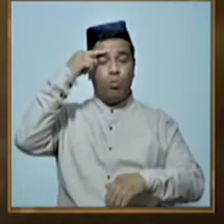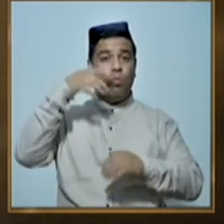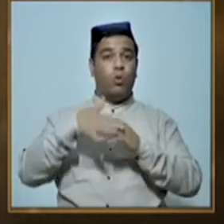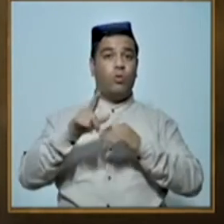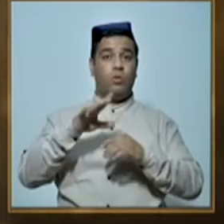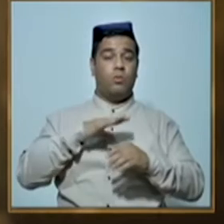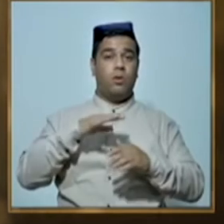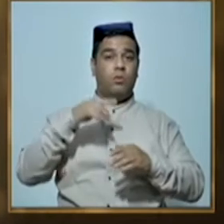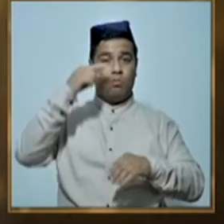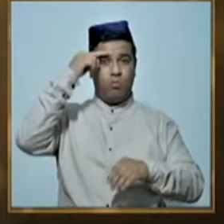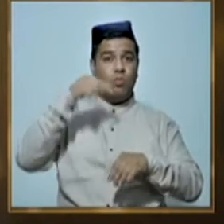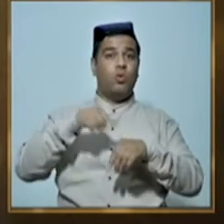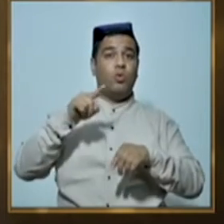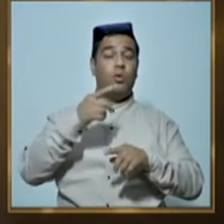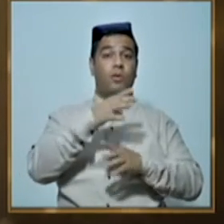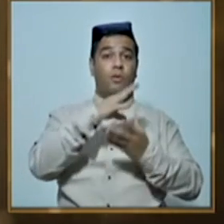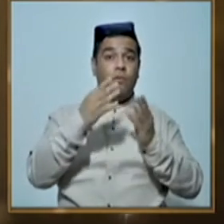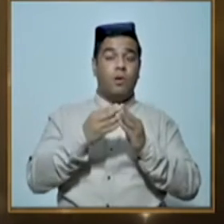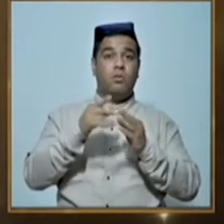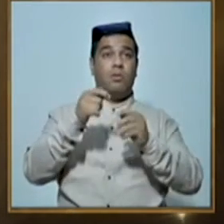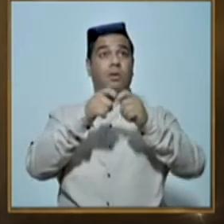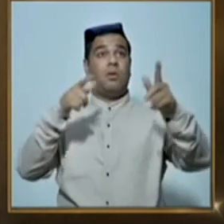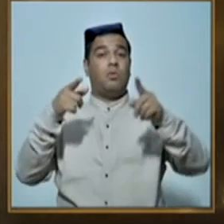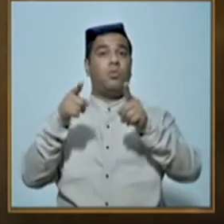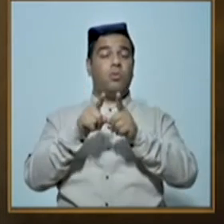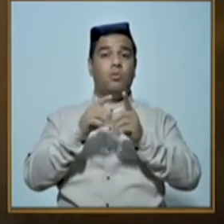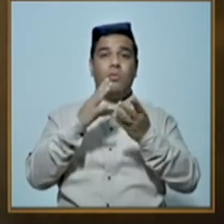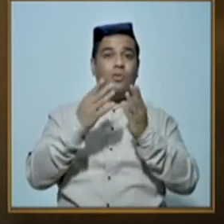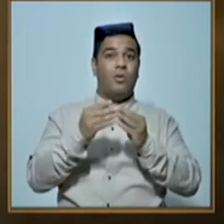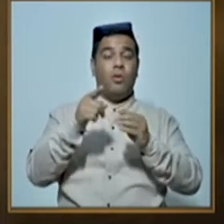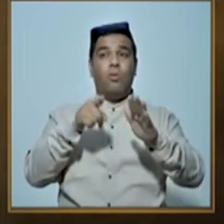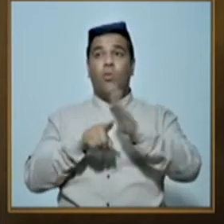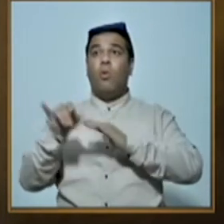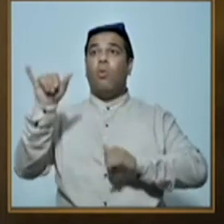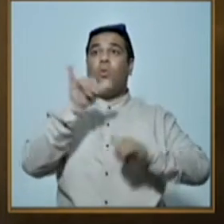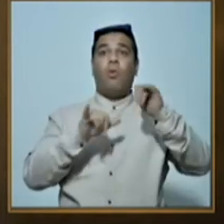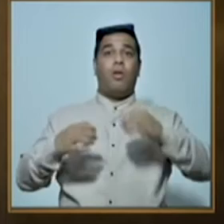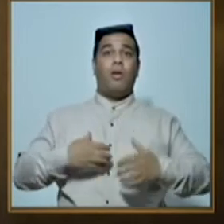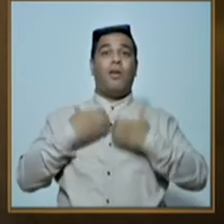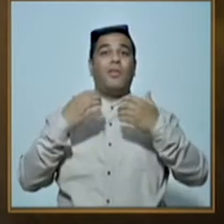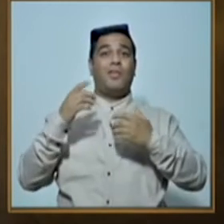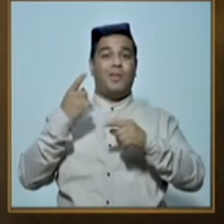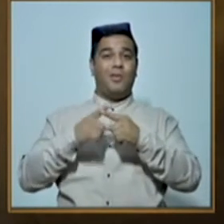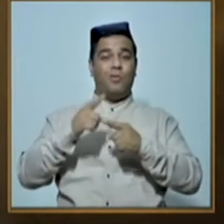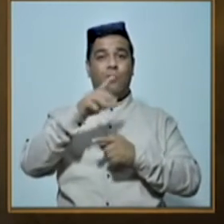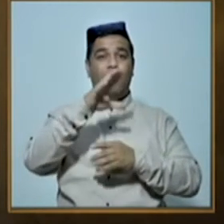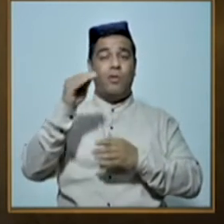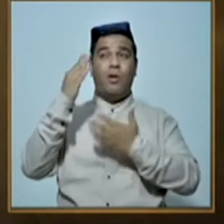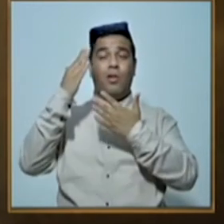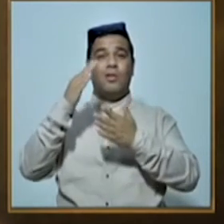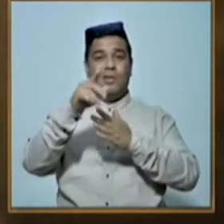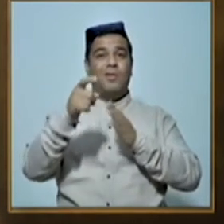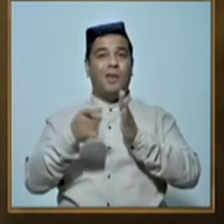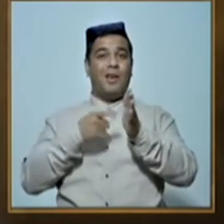Shunday bir holat boshingizga tushdiki, keng arz ko'zingizga tor ko'rinib ketdi. Qochgani joy topolmay qoldingiz. Ana